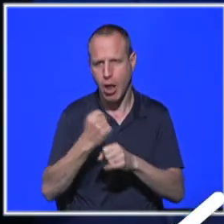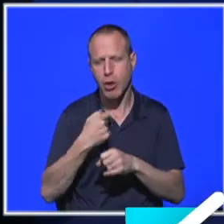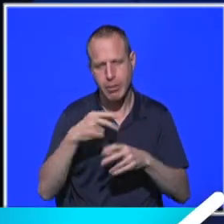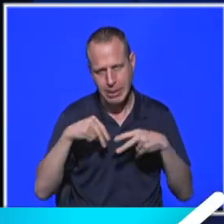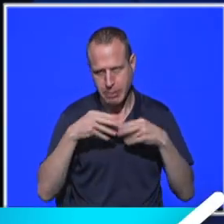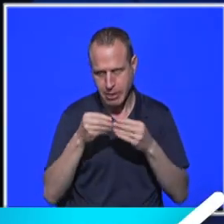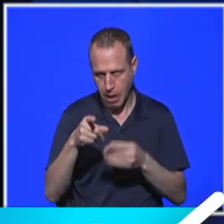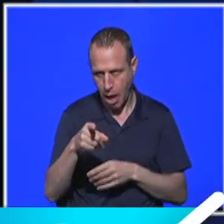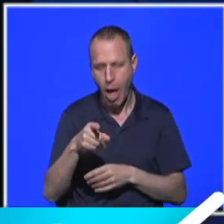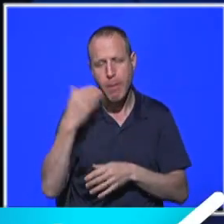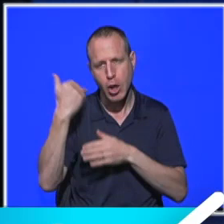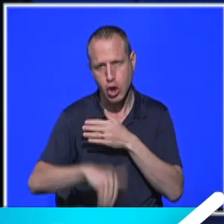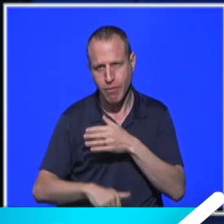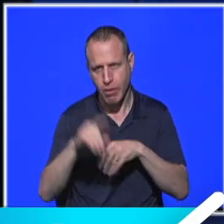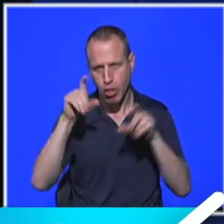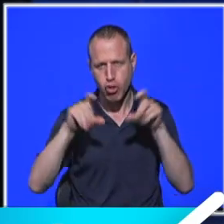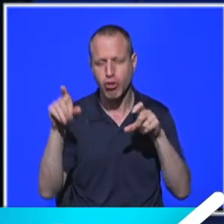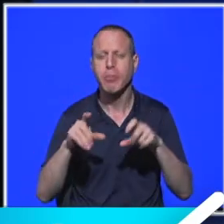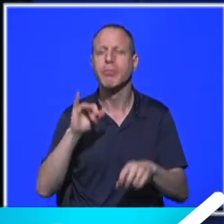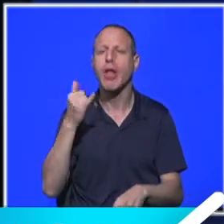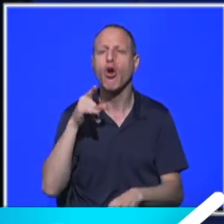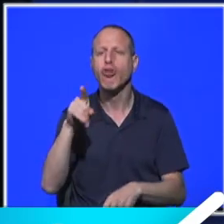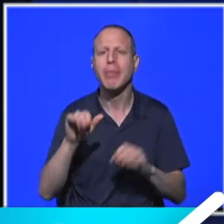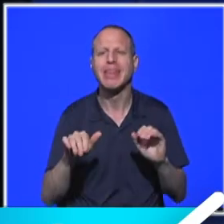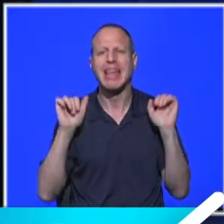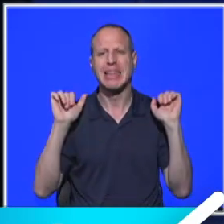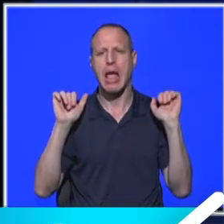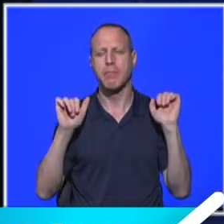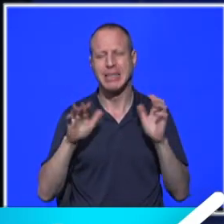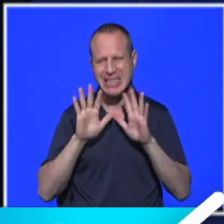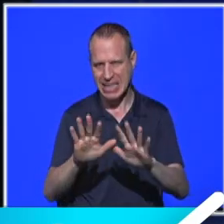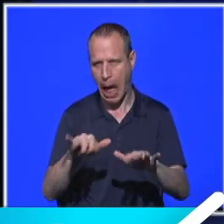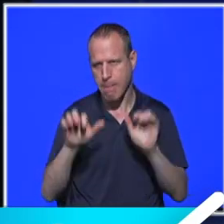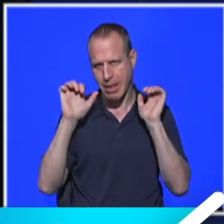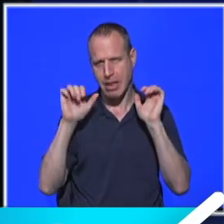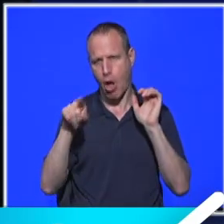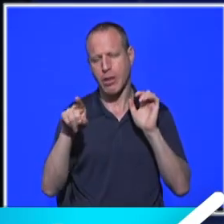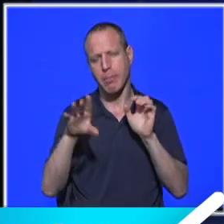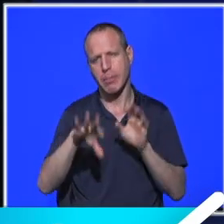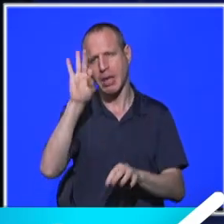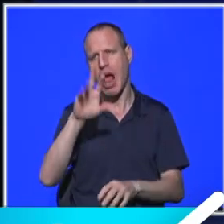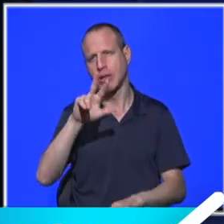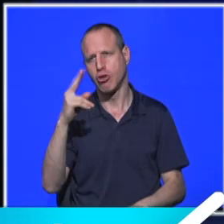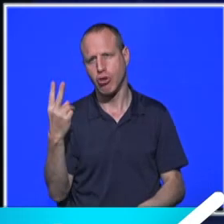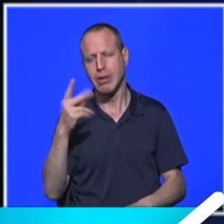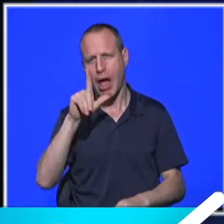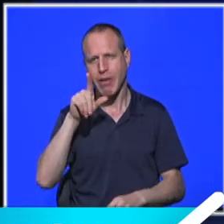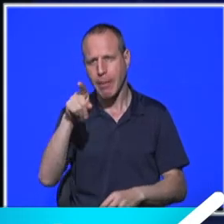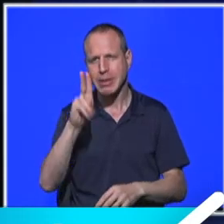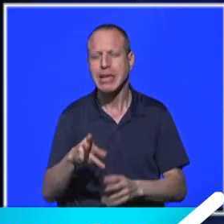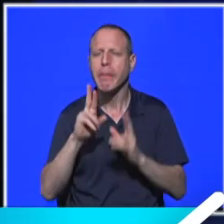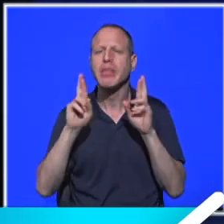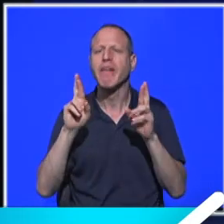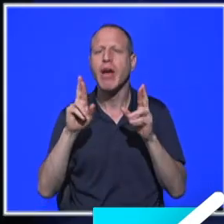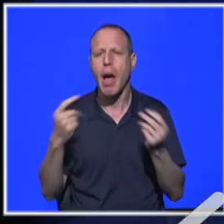איתך. בסוף, אנשים, נכון, שנרתעים, השנאה מרתיעה אותם מהצבעה לצד השני, אבל הם צריכים את התקווה, אתה